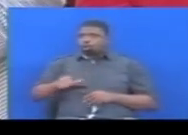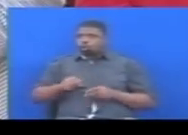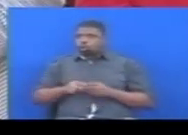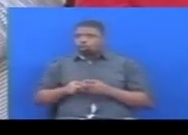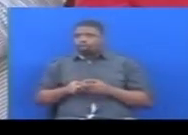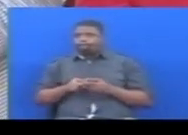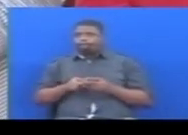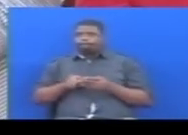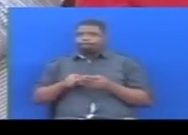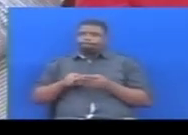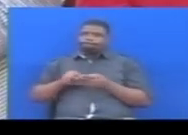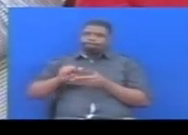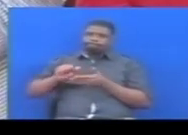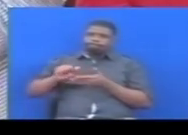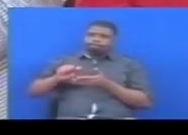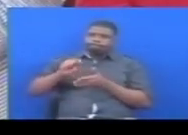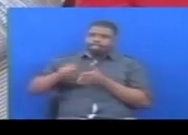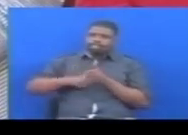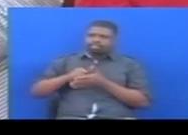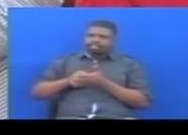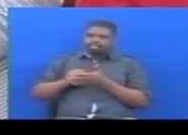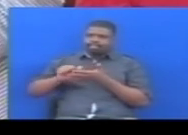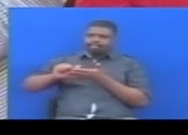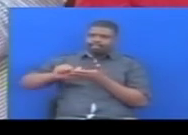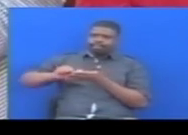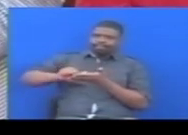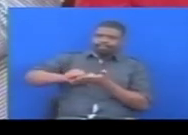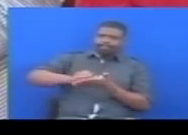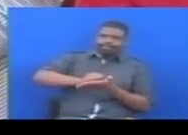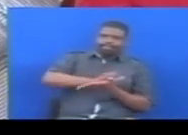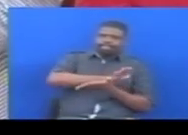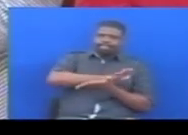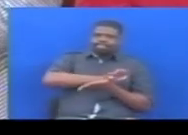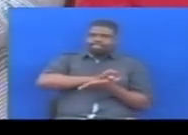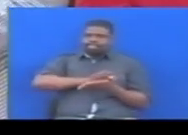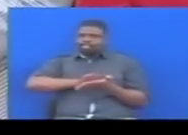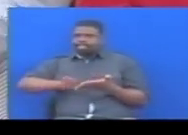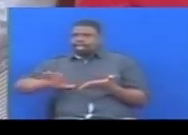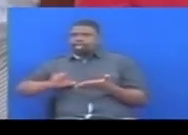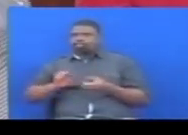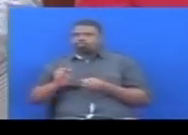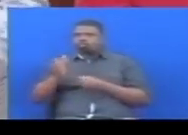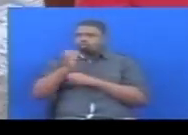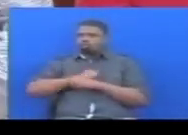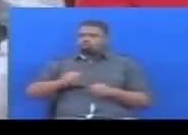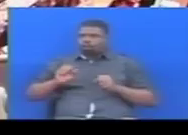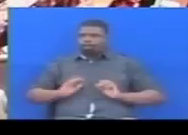kuokoa maisha ya watu ambao yanapotea bure kwa ajili ya kukosa huduma ya mashine hiyo?